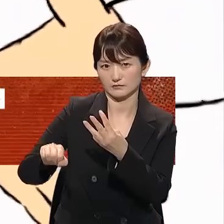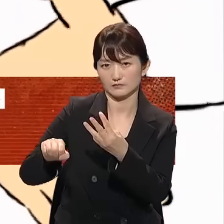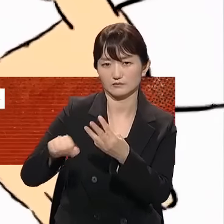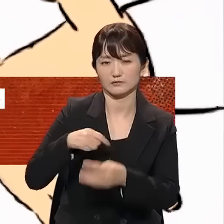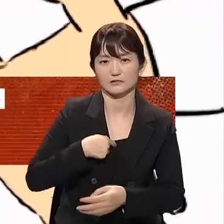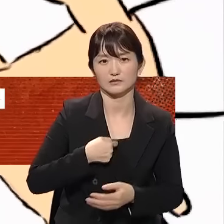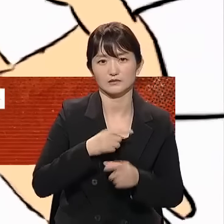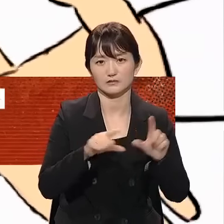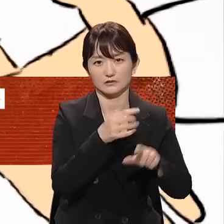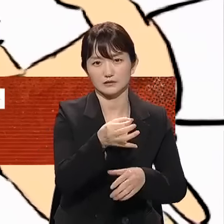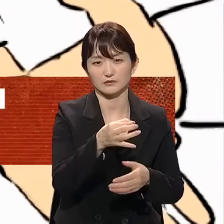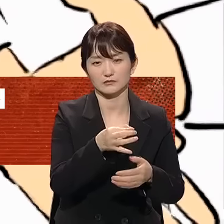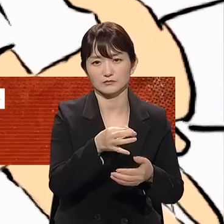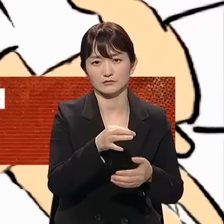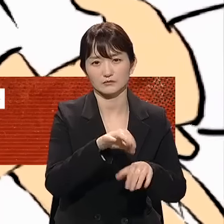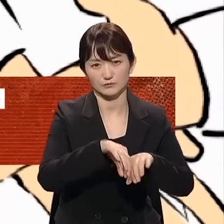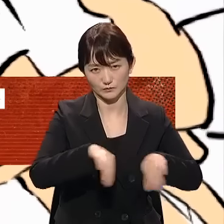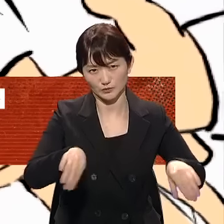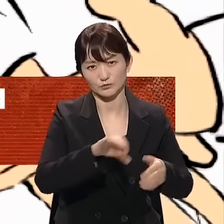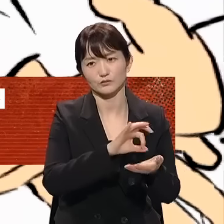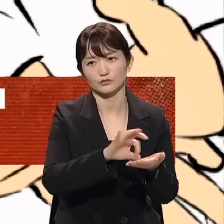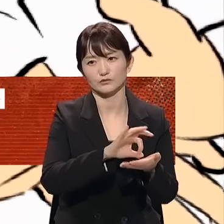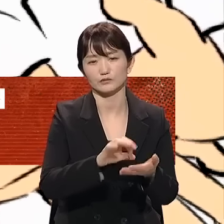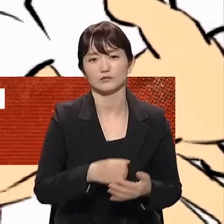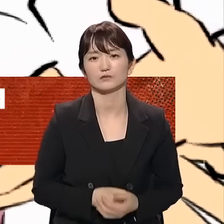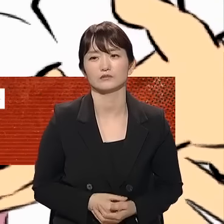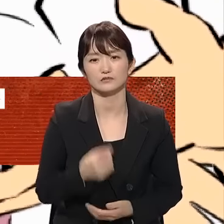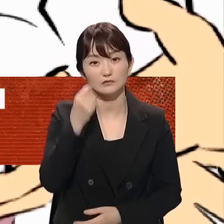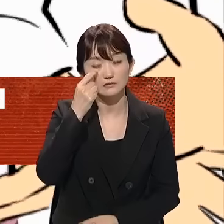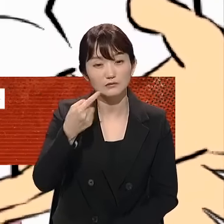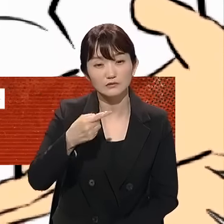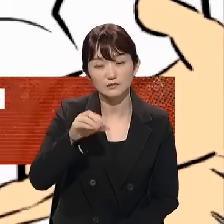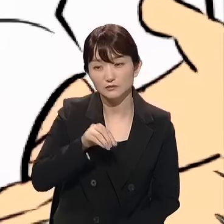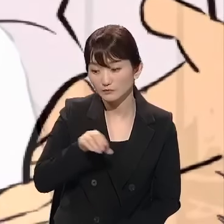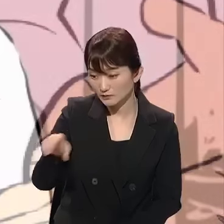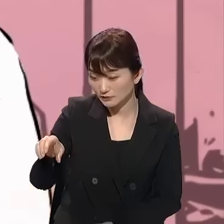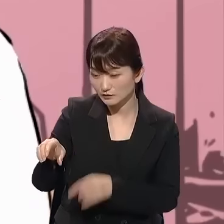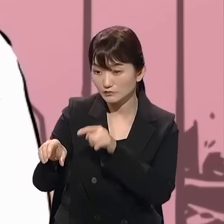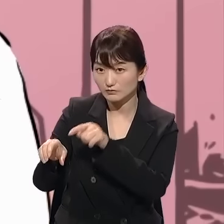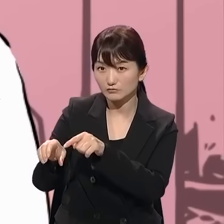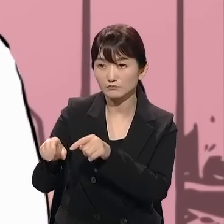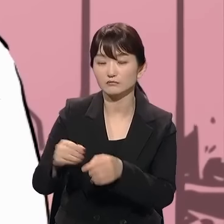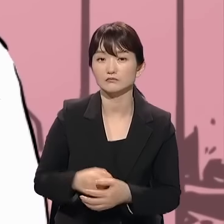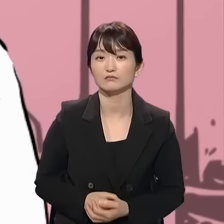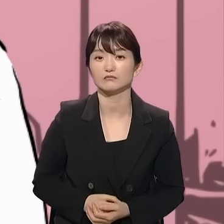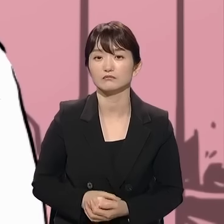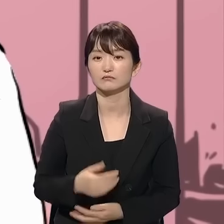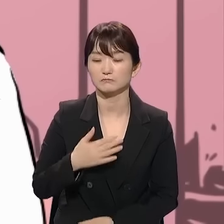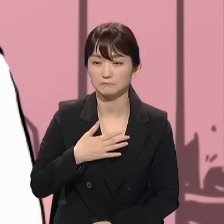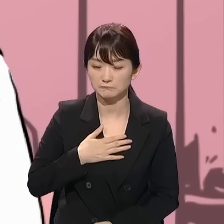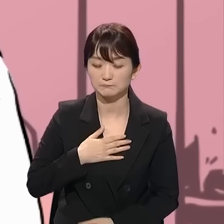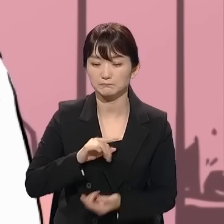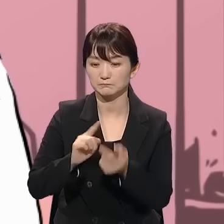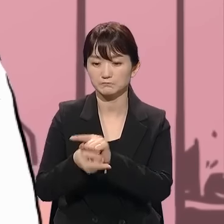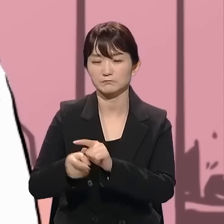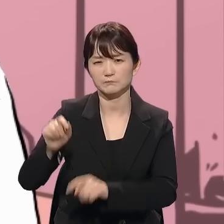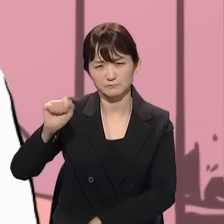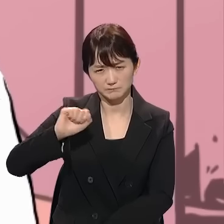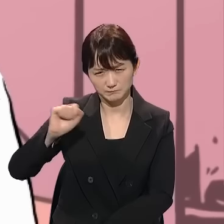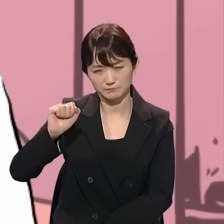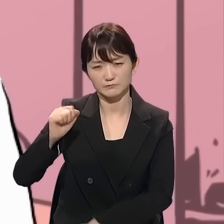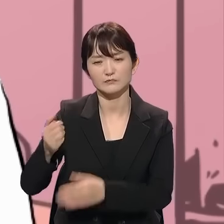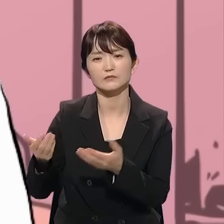자신의 생활비는 따로 사용했다라는 한 달에 천만 원씩 용돈을 받는데도 어 나는 계속 대리 기사 일을